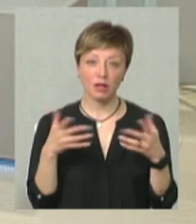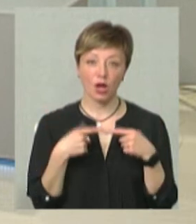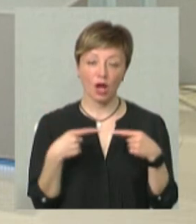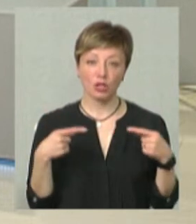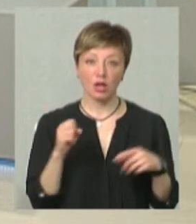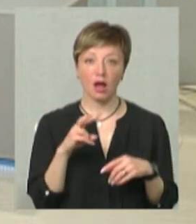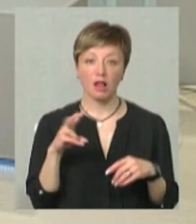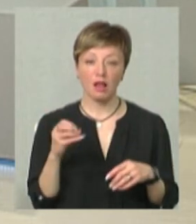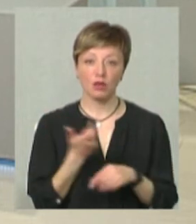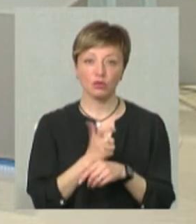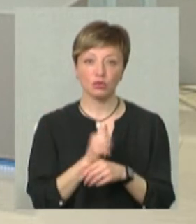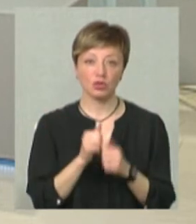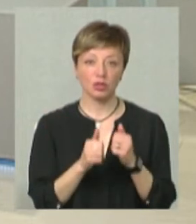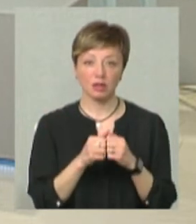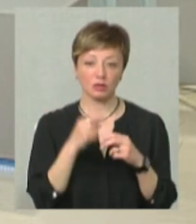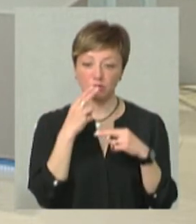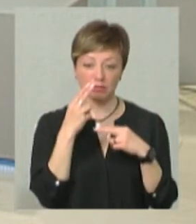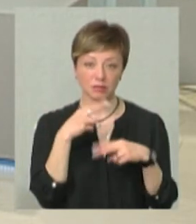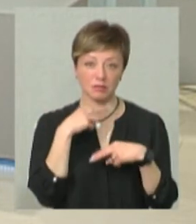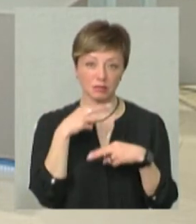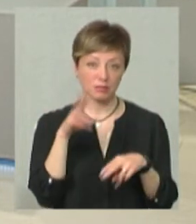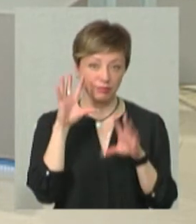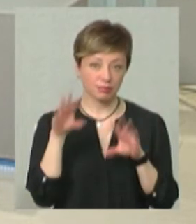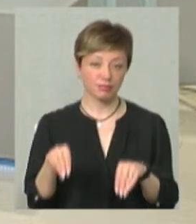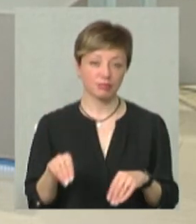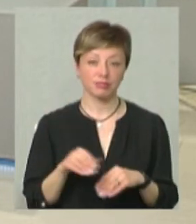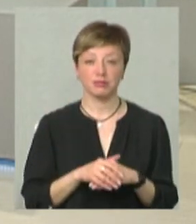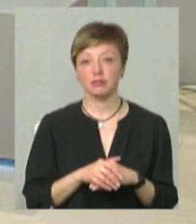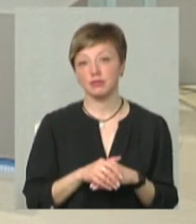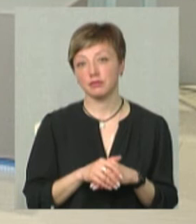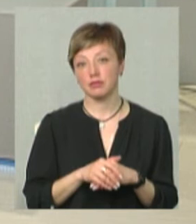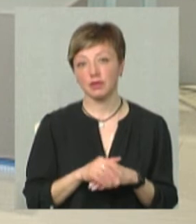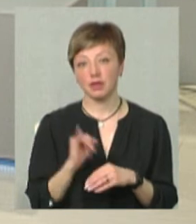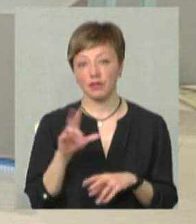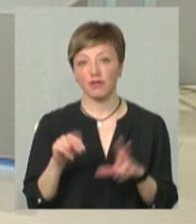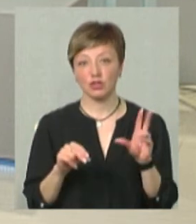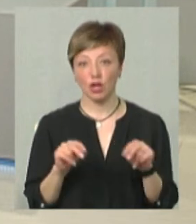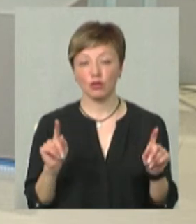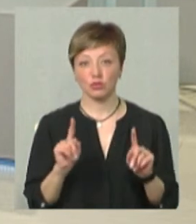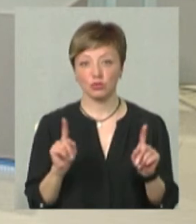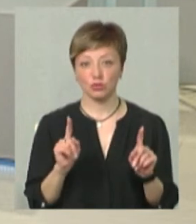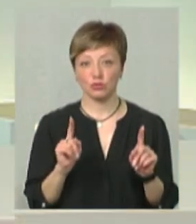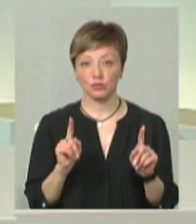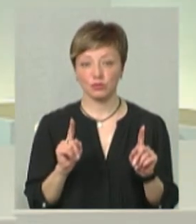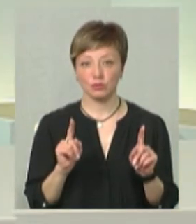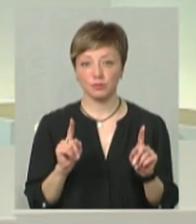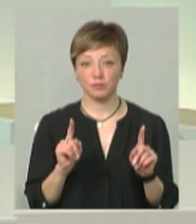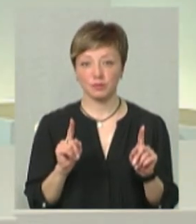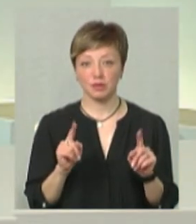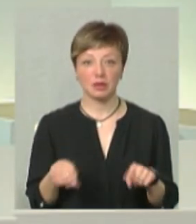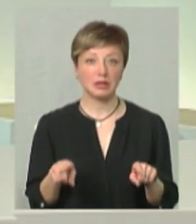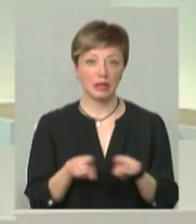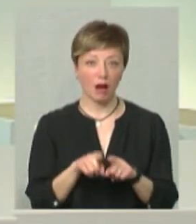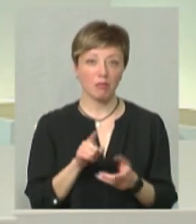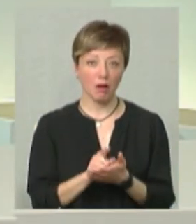речі, але дуже часто ми на них не звертаємо увагу і вважаємо, що воно ж